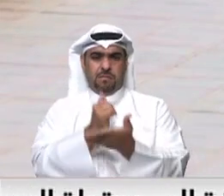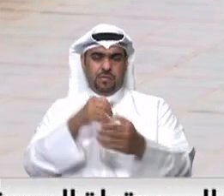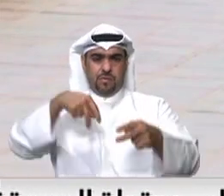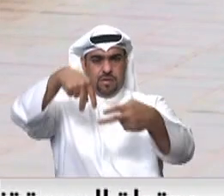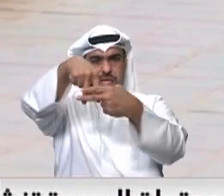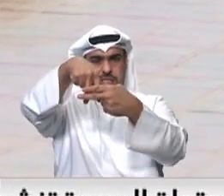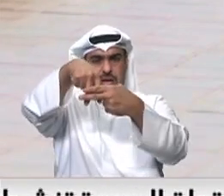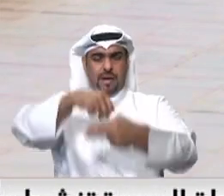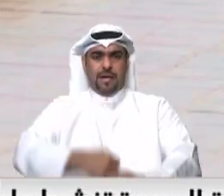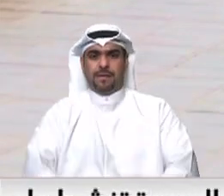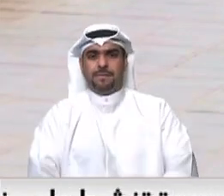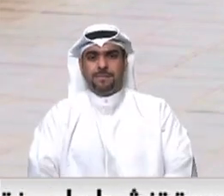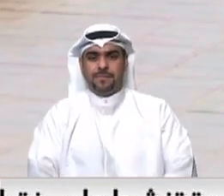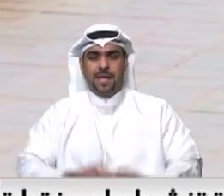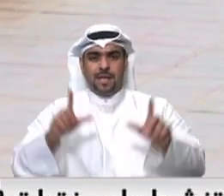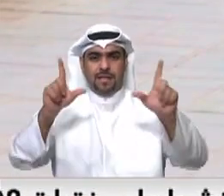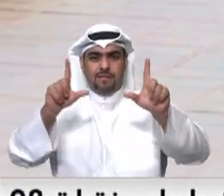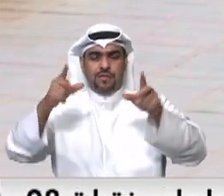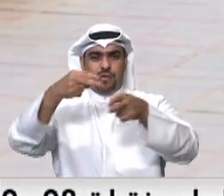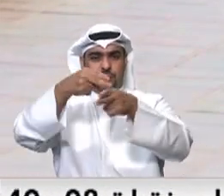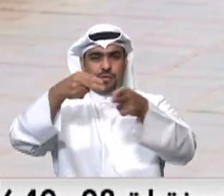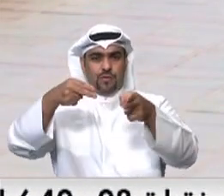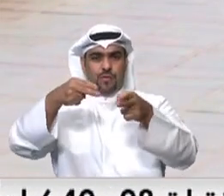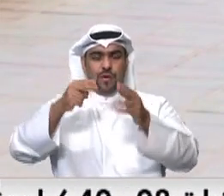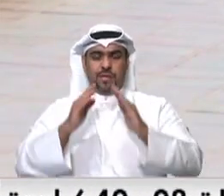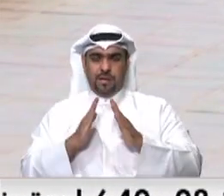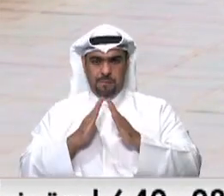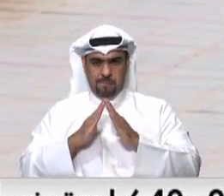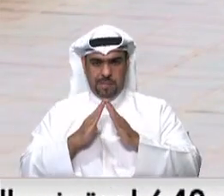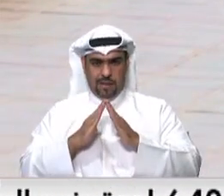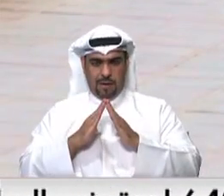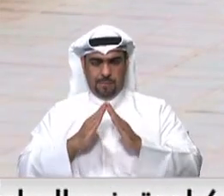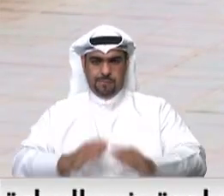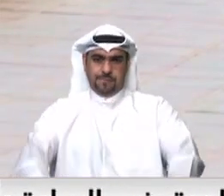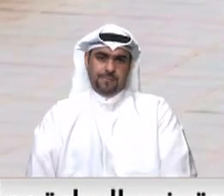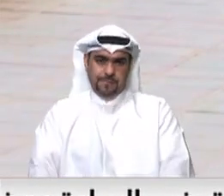الإسرائيلي. ياسر سعد، تلفزيون دولة الكويت، القاهرة.